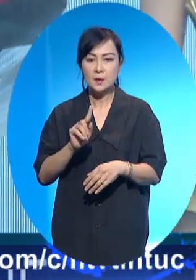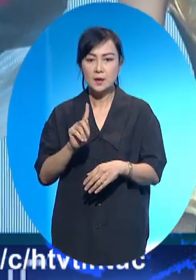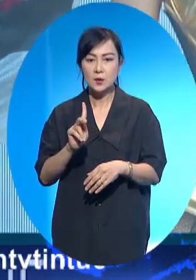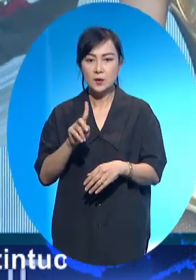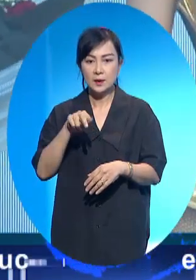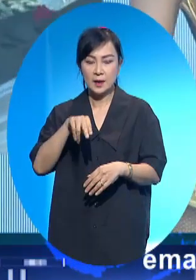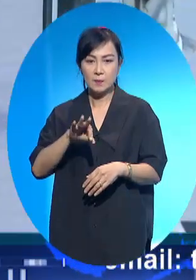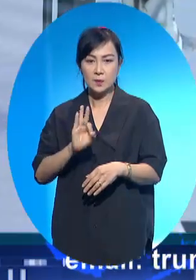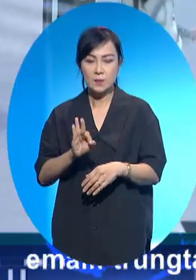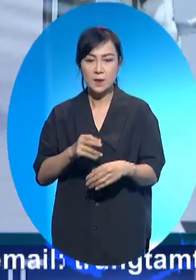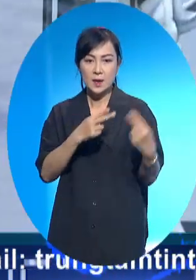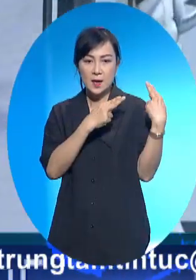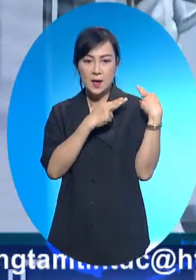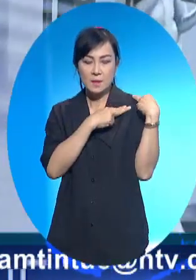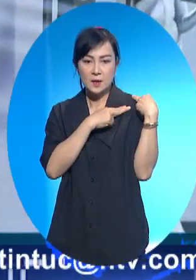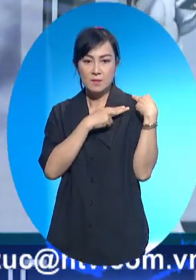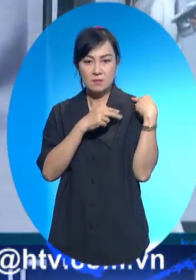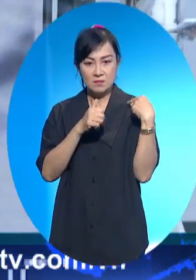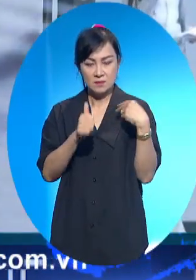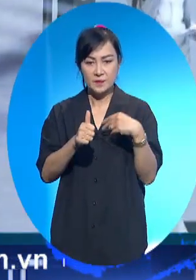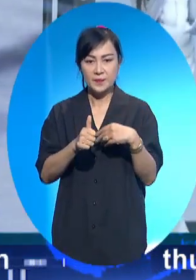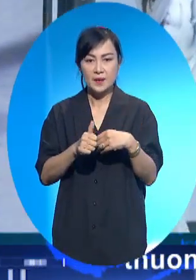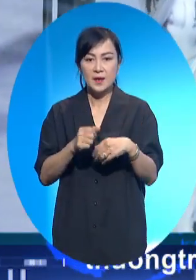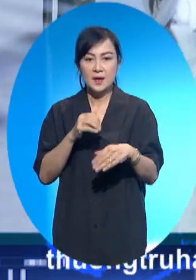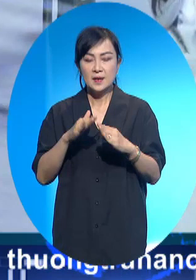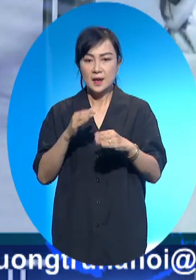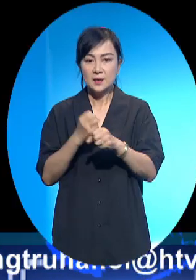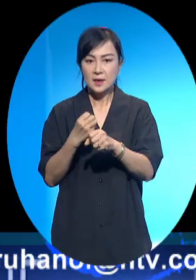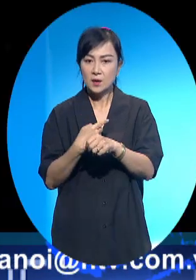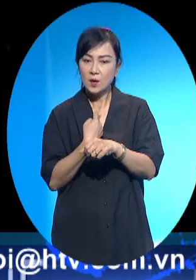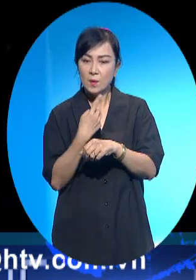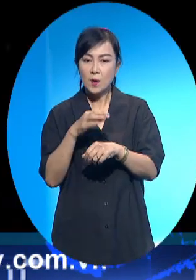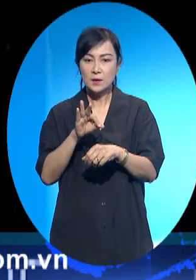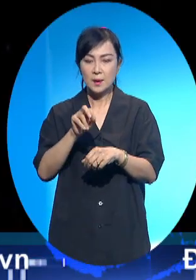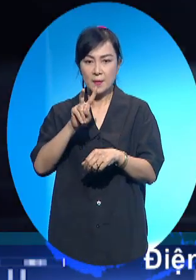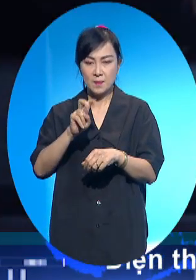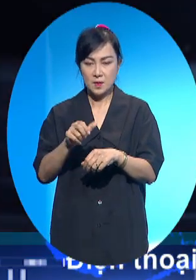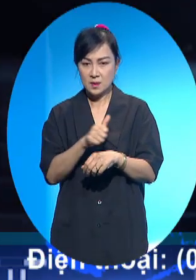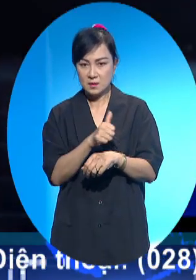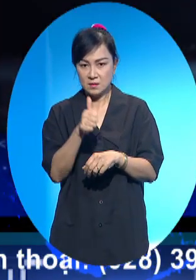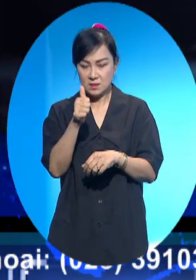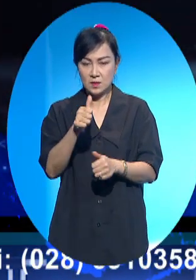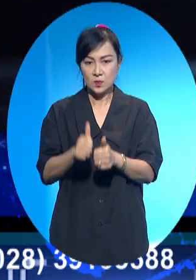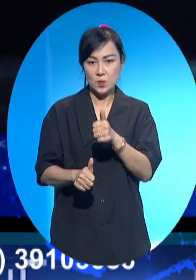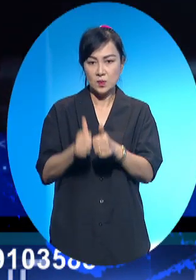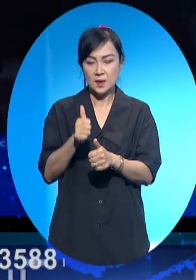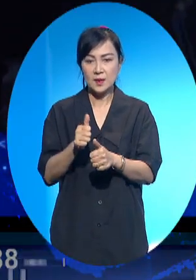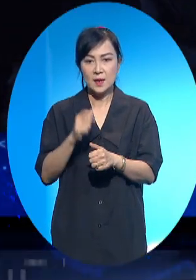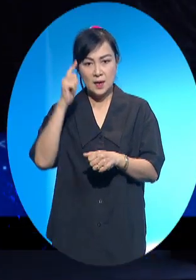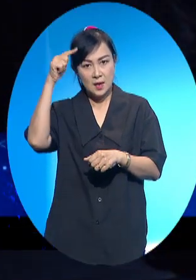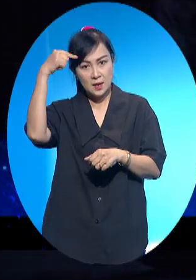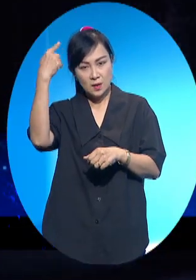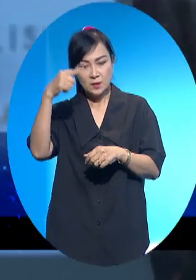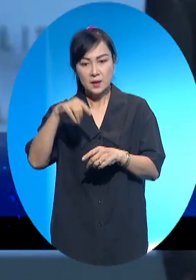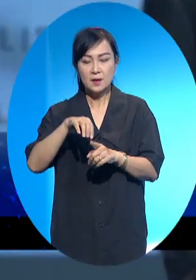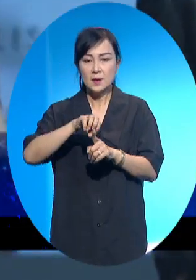Nam Trung đảm nhiệm vị trí host. Dịp này, nhà sản xuất đã công bố top 20 thí sinh xuất sắc nhất của cuộc thi. Tập đầu tiên của The